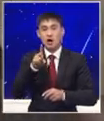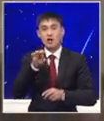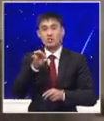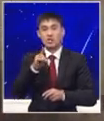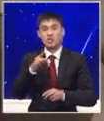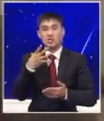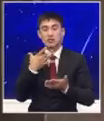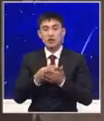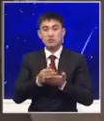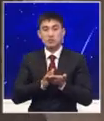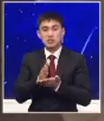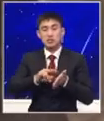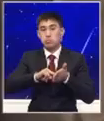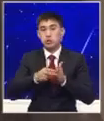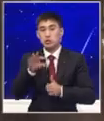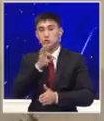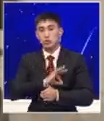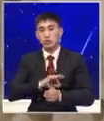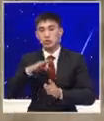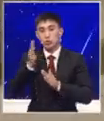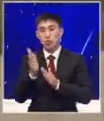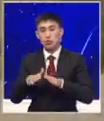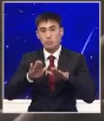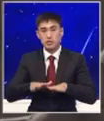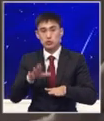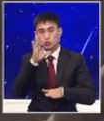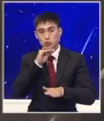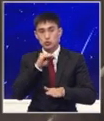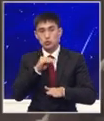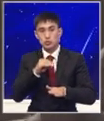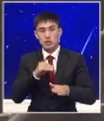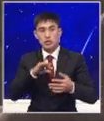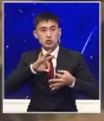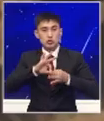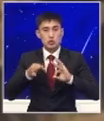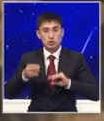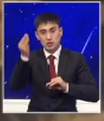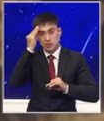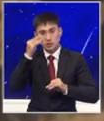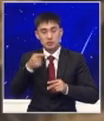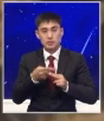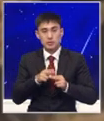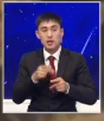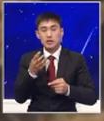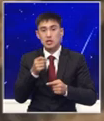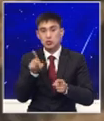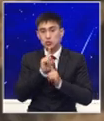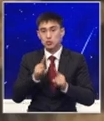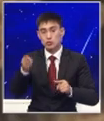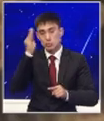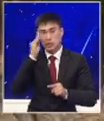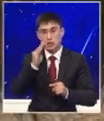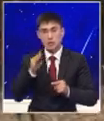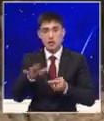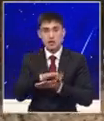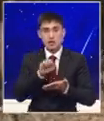в своем стратегическом плане использовал горную местность, где сумел применить ряд сложных тактических приемов, а также искусные методы